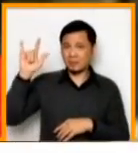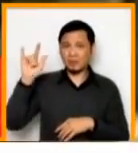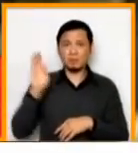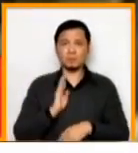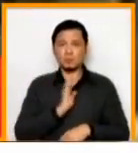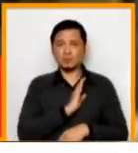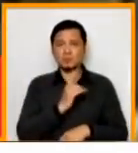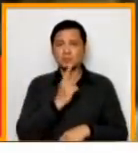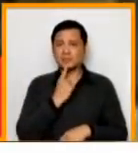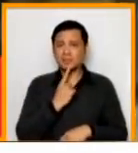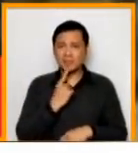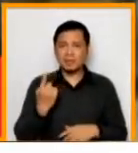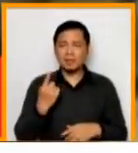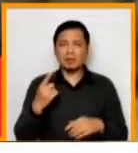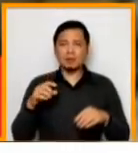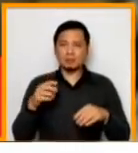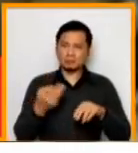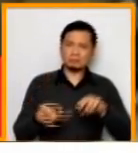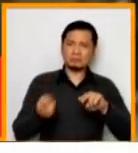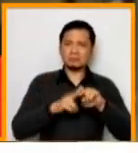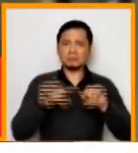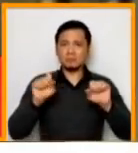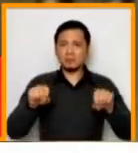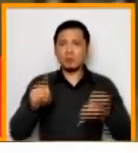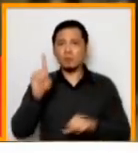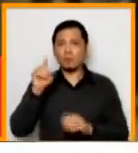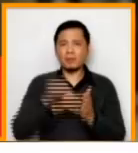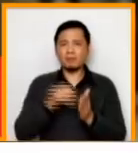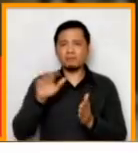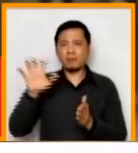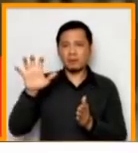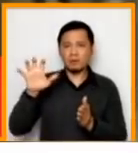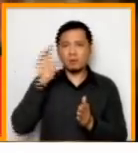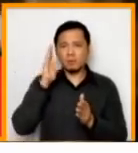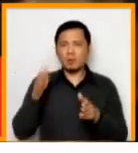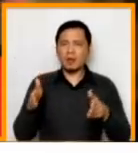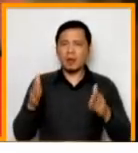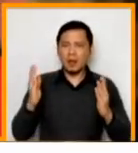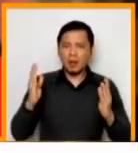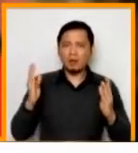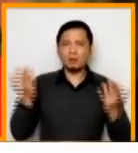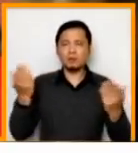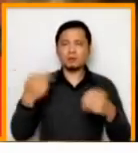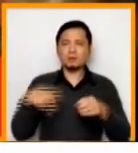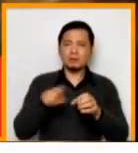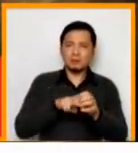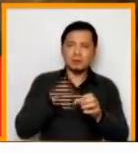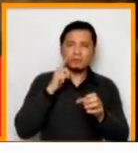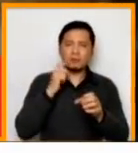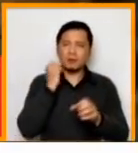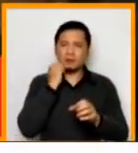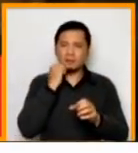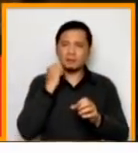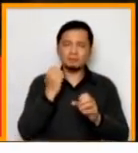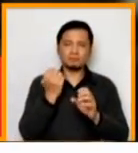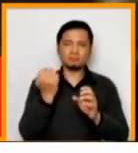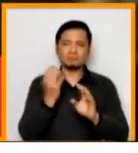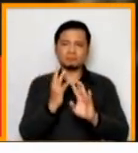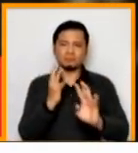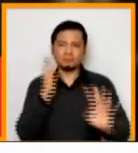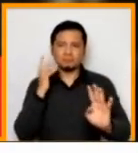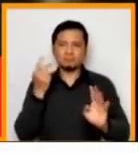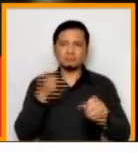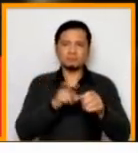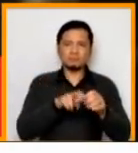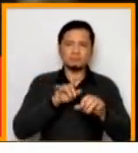capacity na 1,500 ang mga pinapayagang lumapag na pasahero kada araw. Pero bawal pa rin ang mga pasahero mula